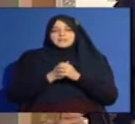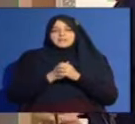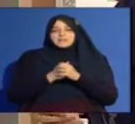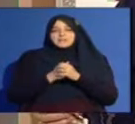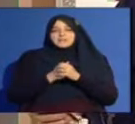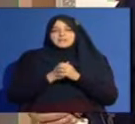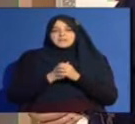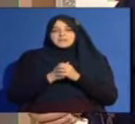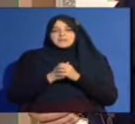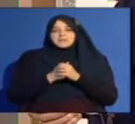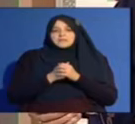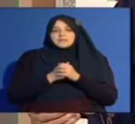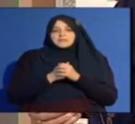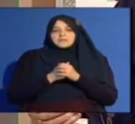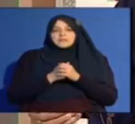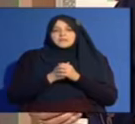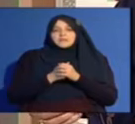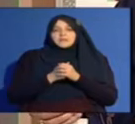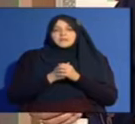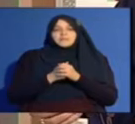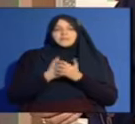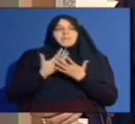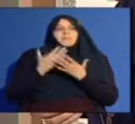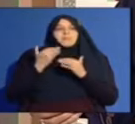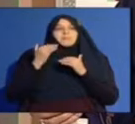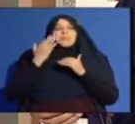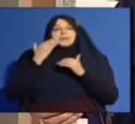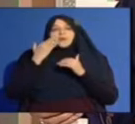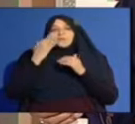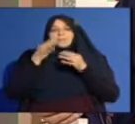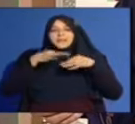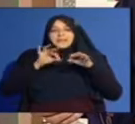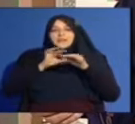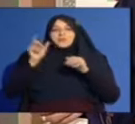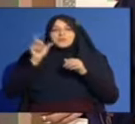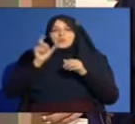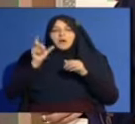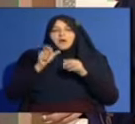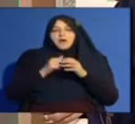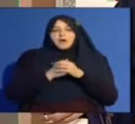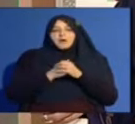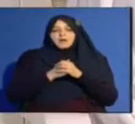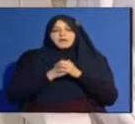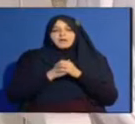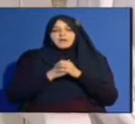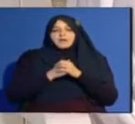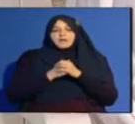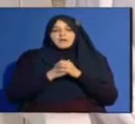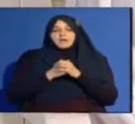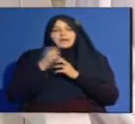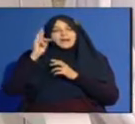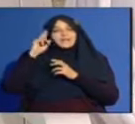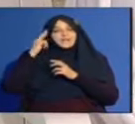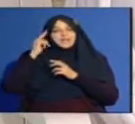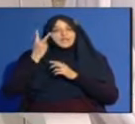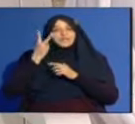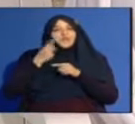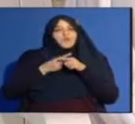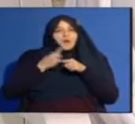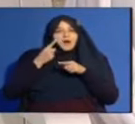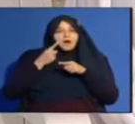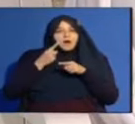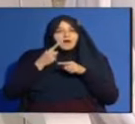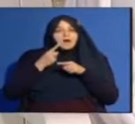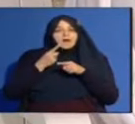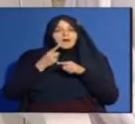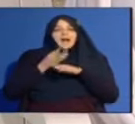في الجزائر ولا في اي بلد يعني مسلم الانسان يفكر زوج خطرات ولا اكثر قبل ما